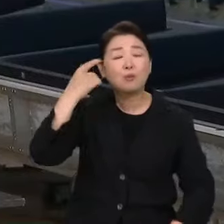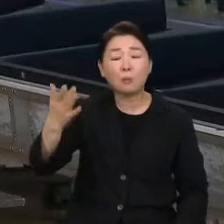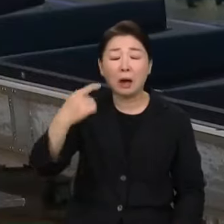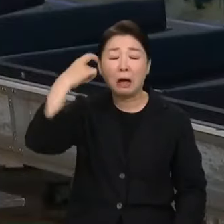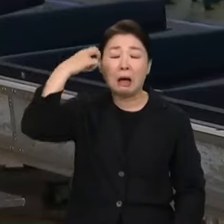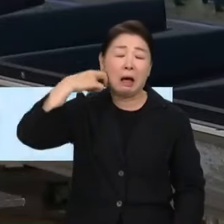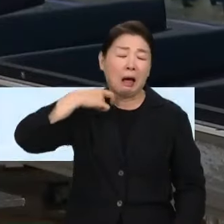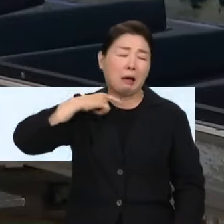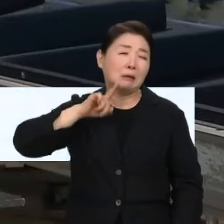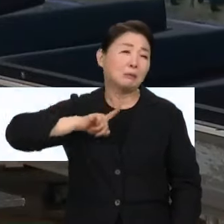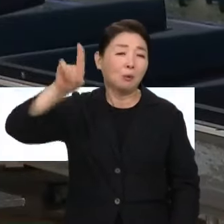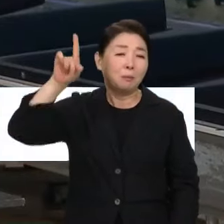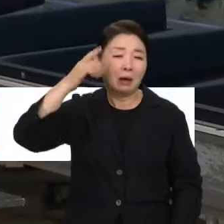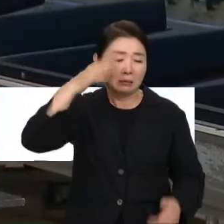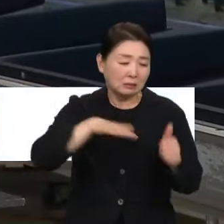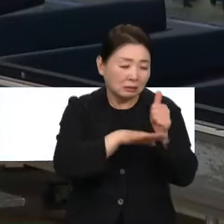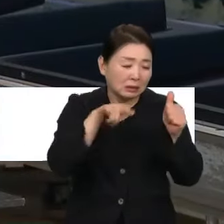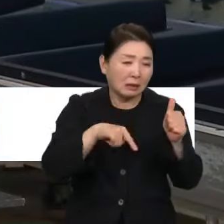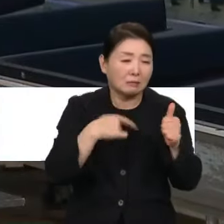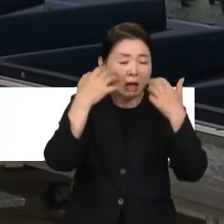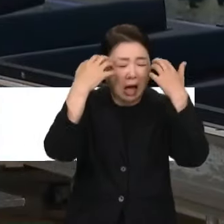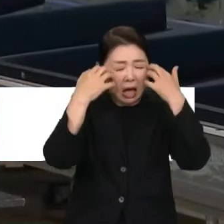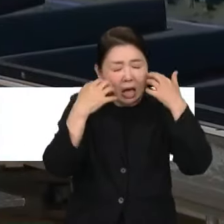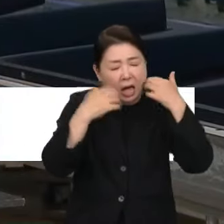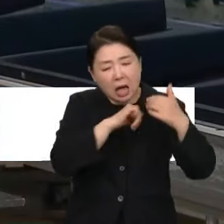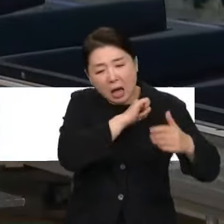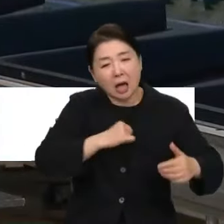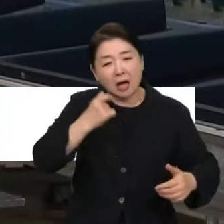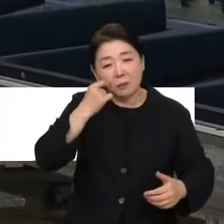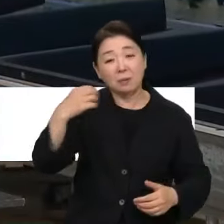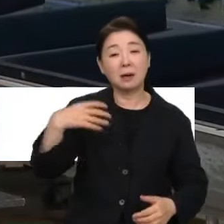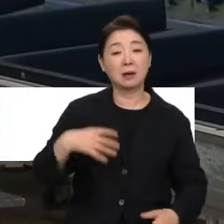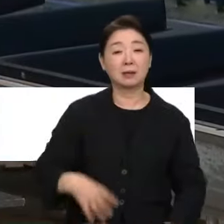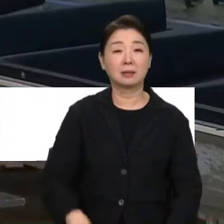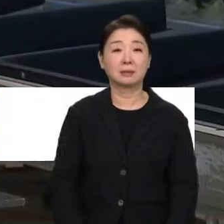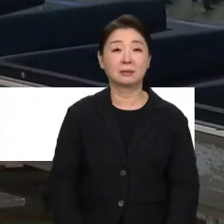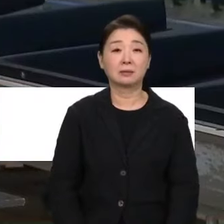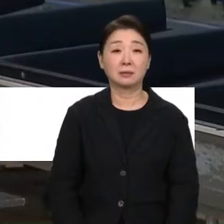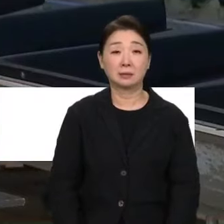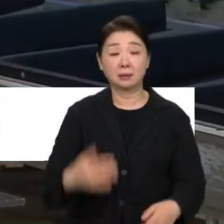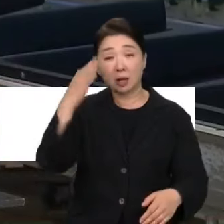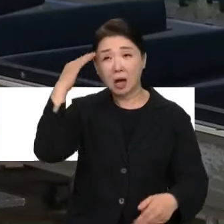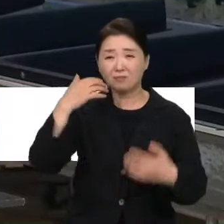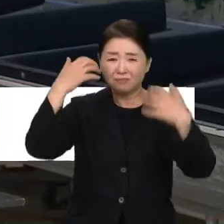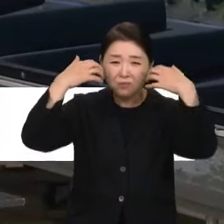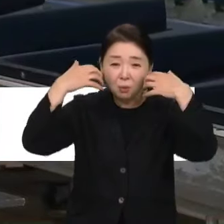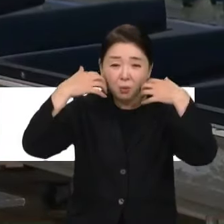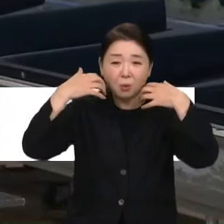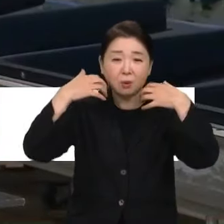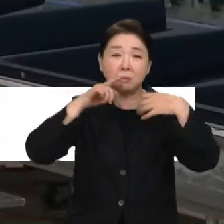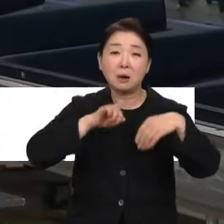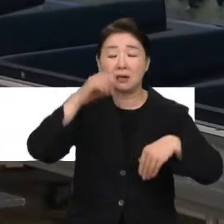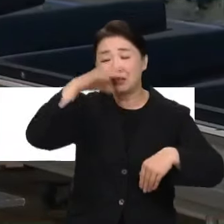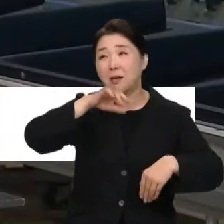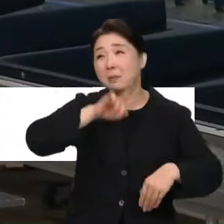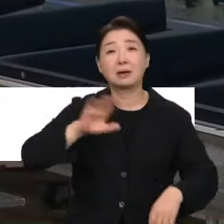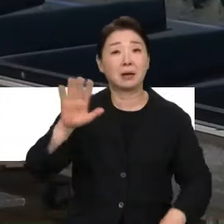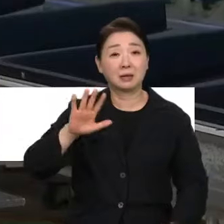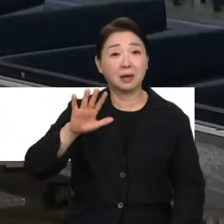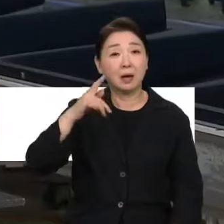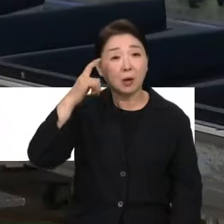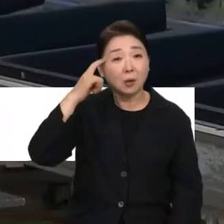더 높고 그늘 아래에서도 견디기 힘들다고 입을 모았습니다. 이렇게 한국이 더 덥다는 게 그냥 나오는 얘기가